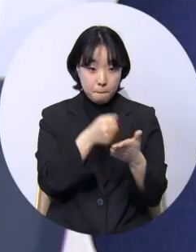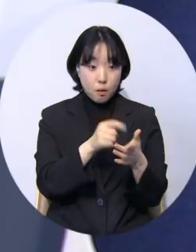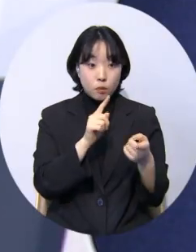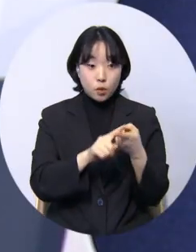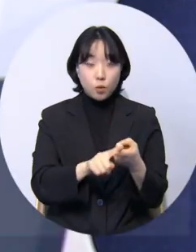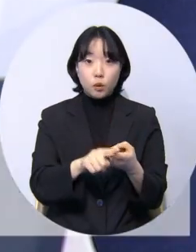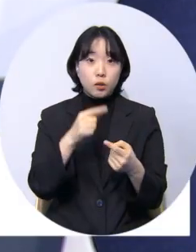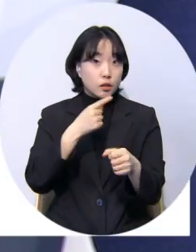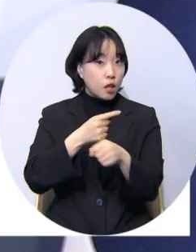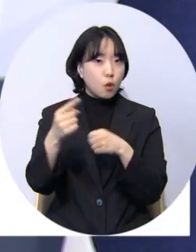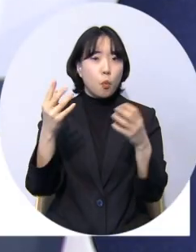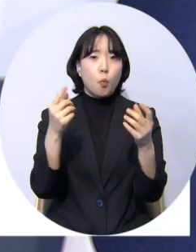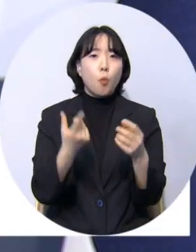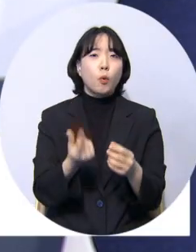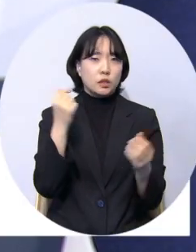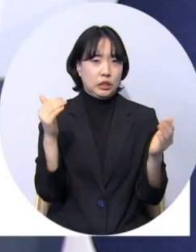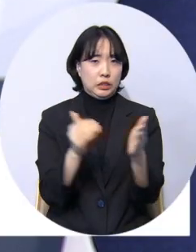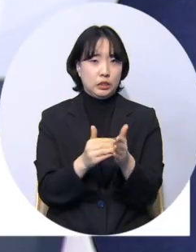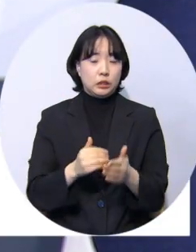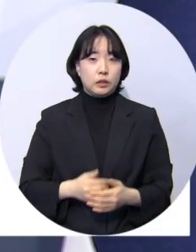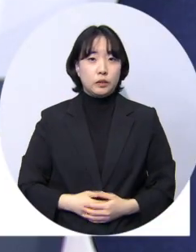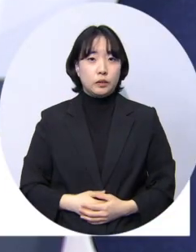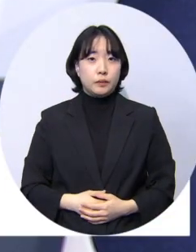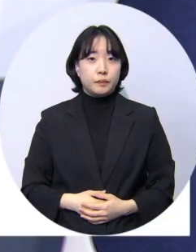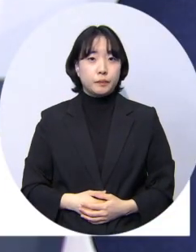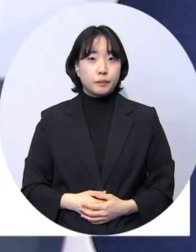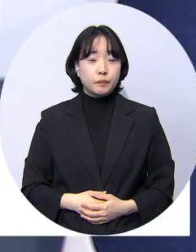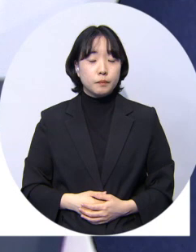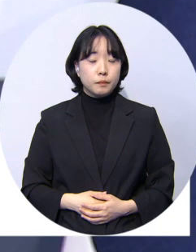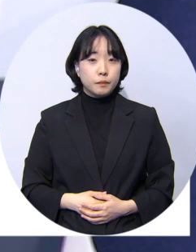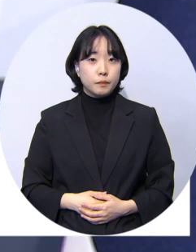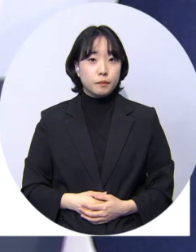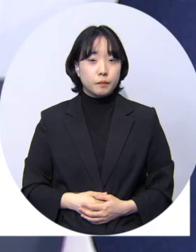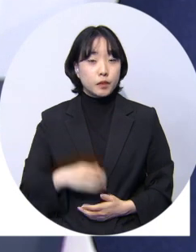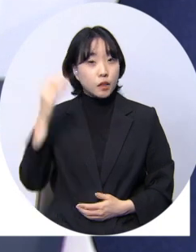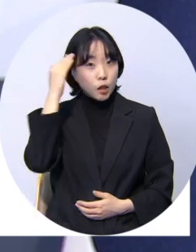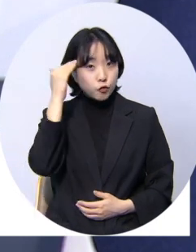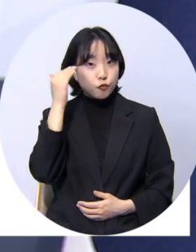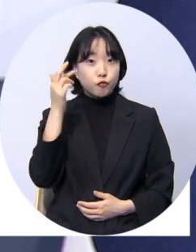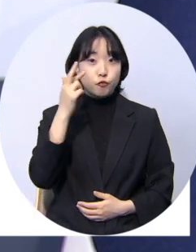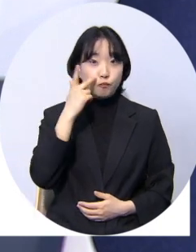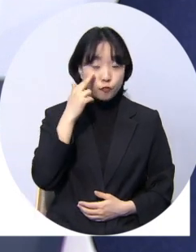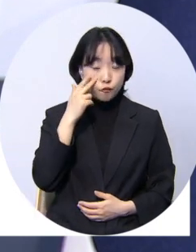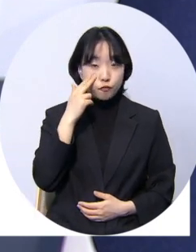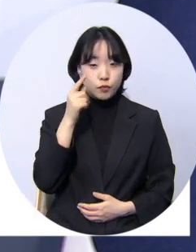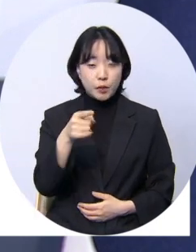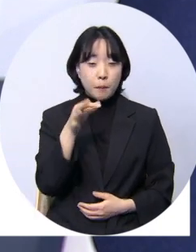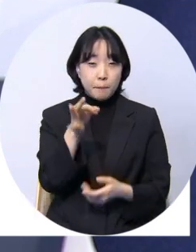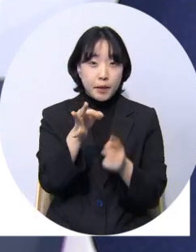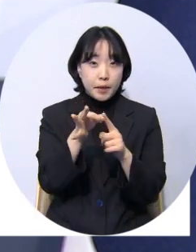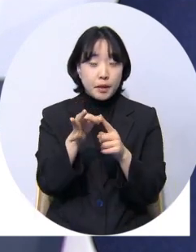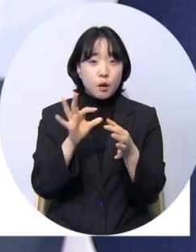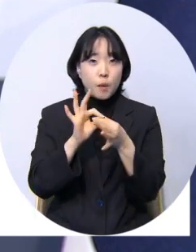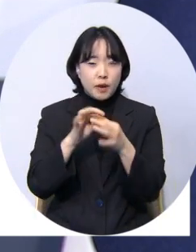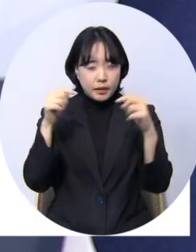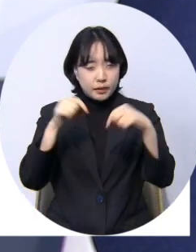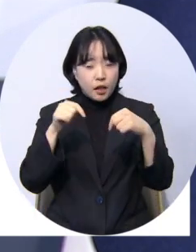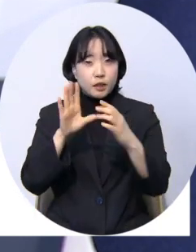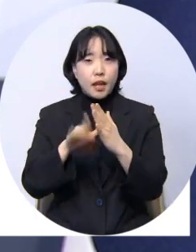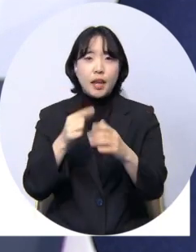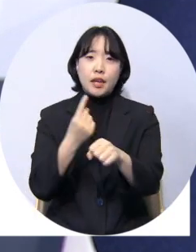있습니다 현지에서 우리측 고의 인사가 한미간 방위비 협상은 보통 1년